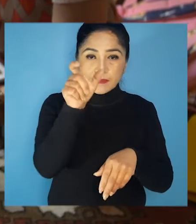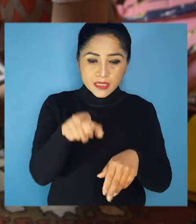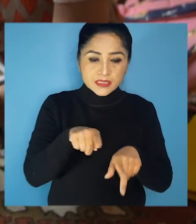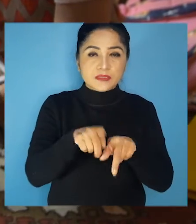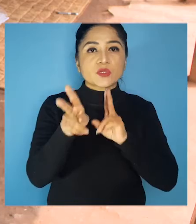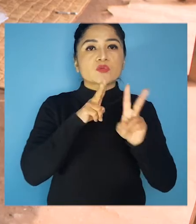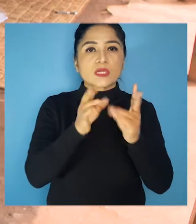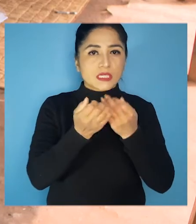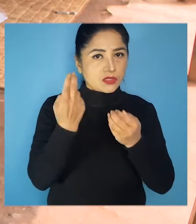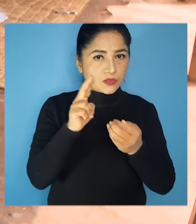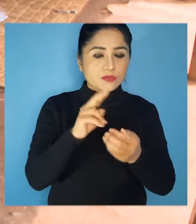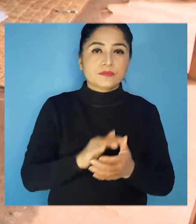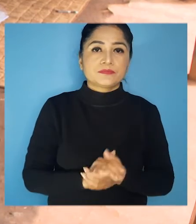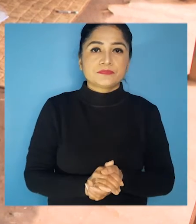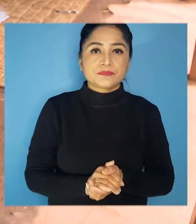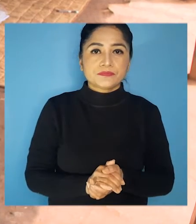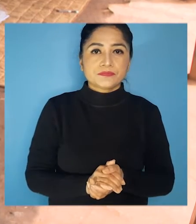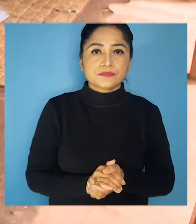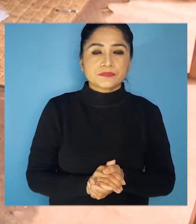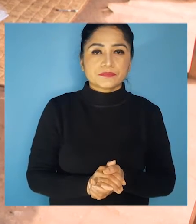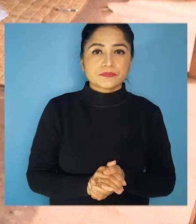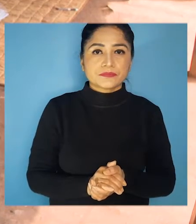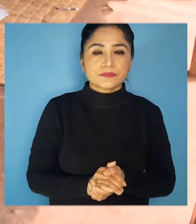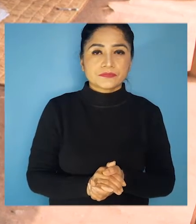गर्नेसँग पनि कुराकानी गर्थ्यौं